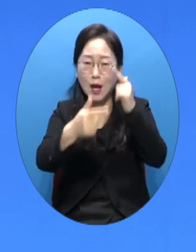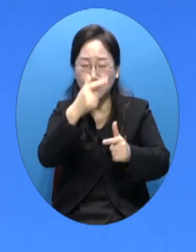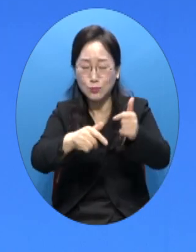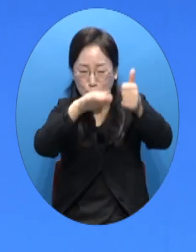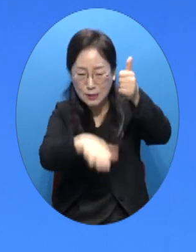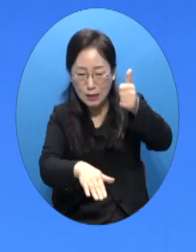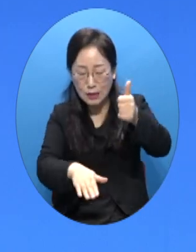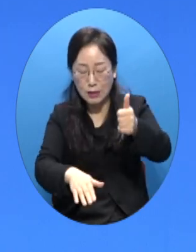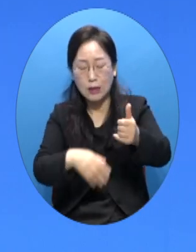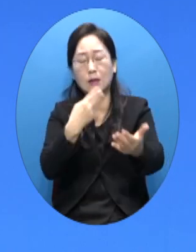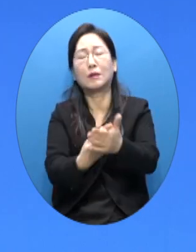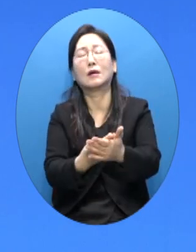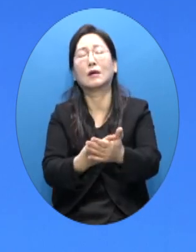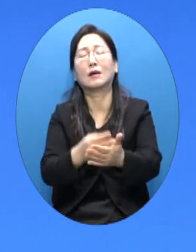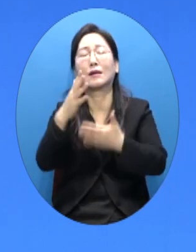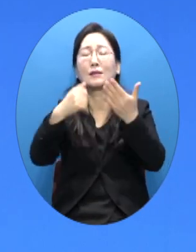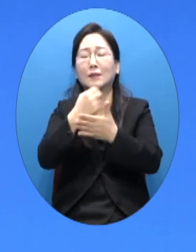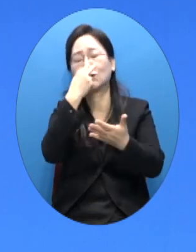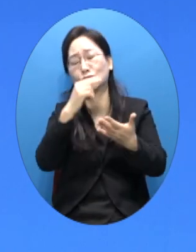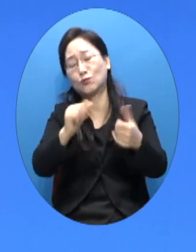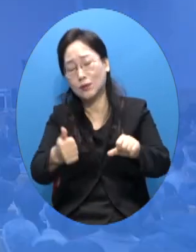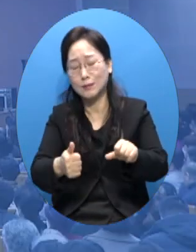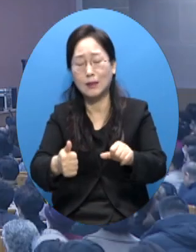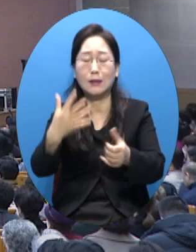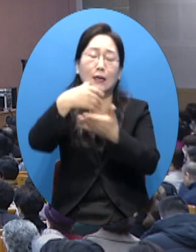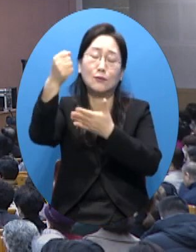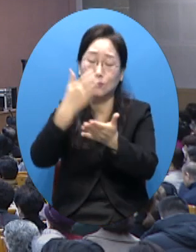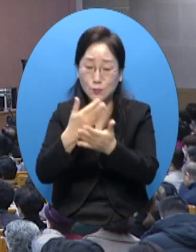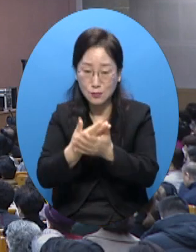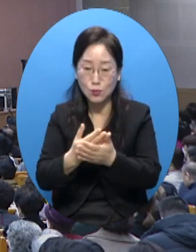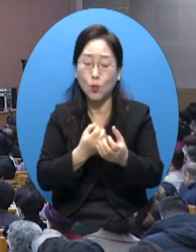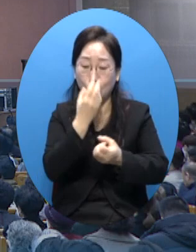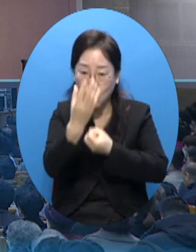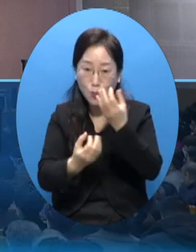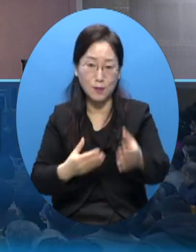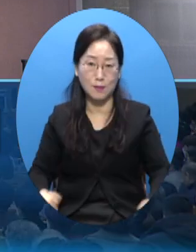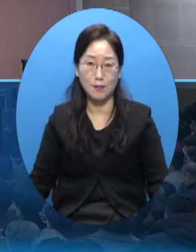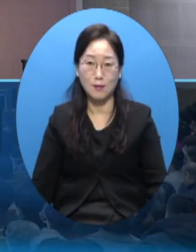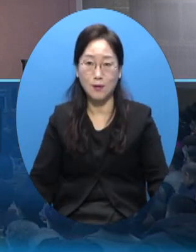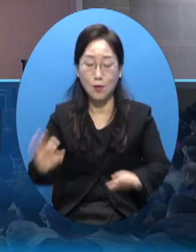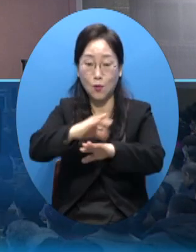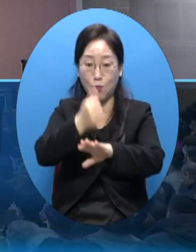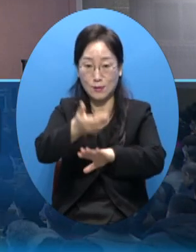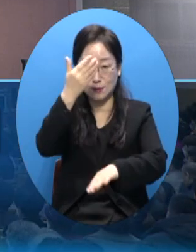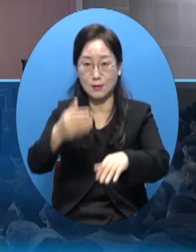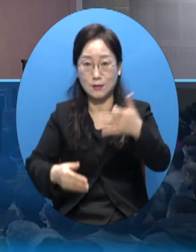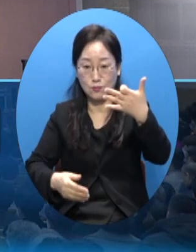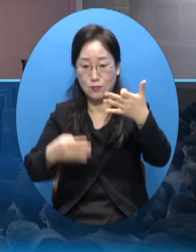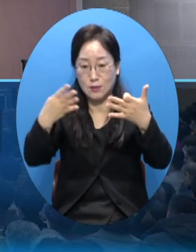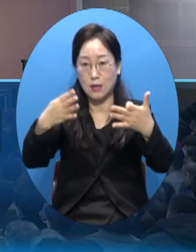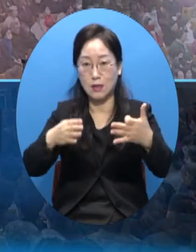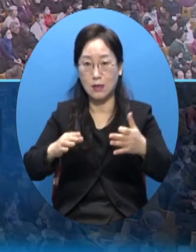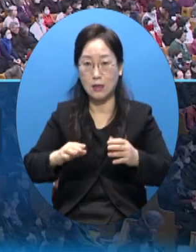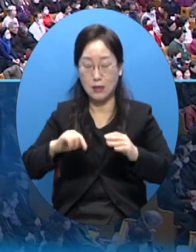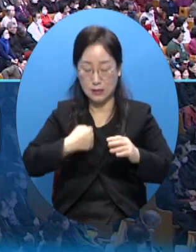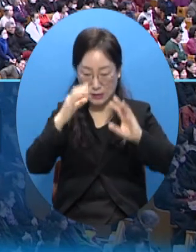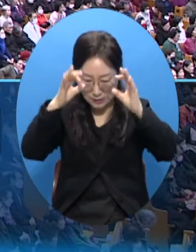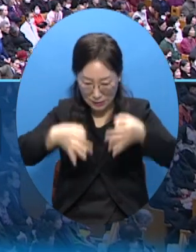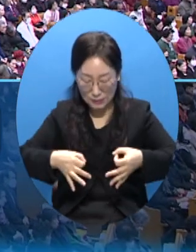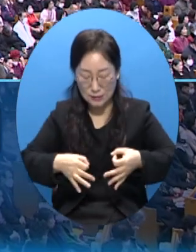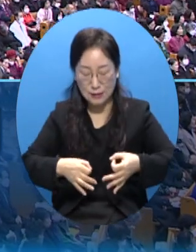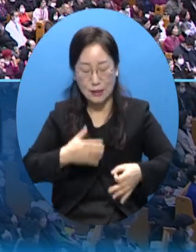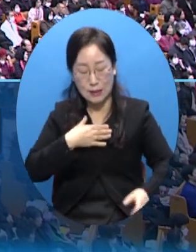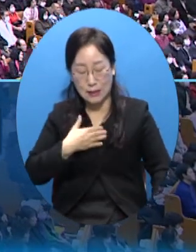주옵소서 내가 죽기 원합니다 이런 고백을 했습니다 열왕기상 19장 4절입니다 자기 자신은 광야로 들어가